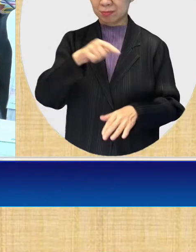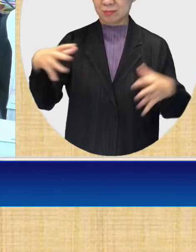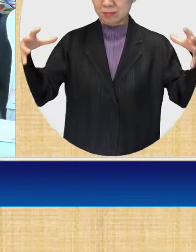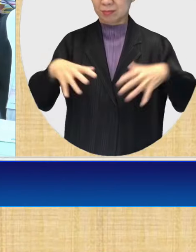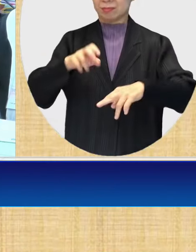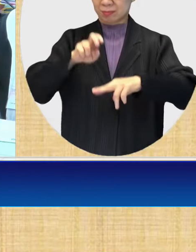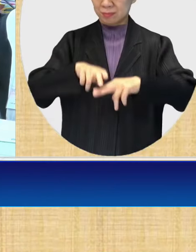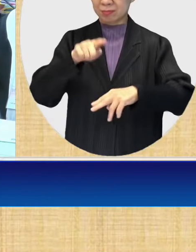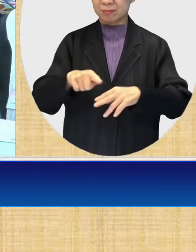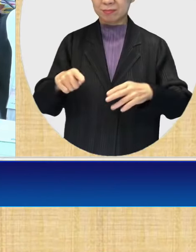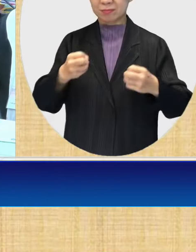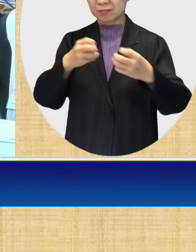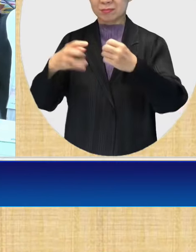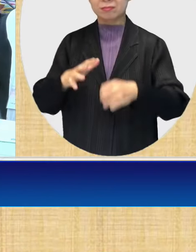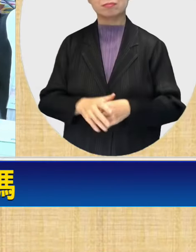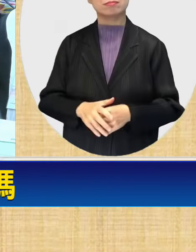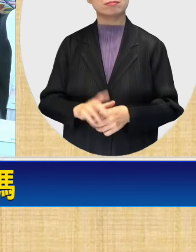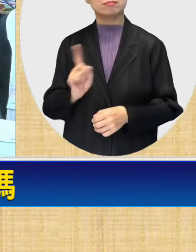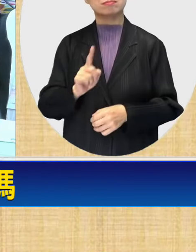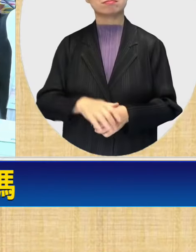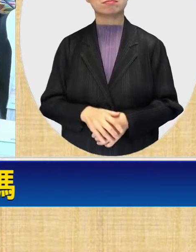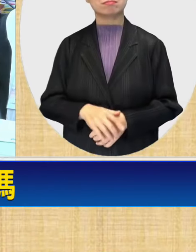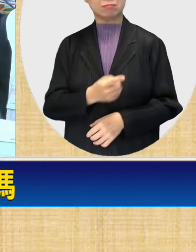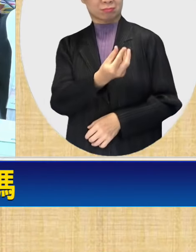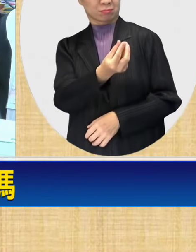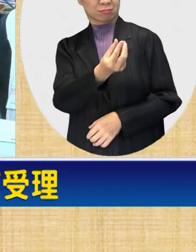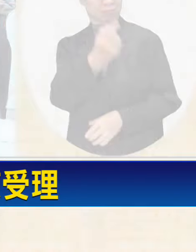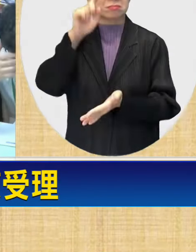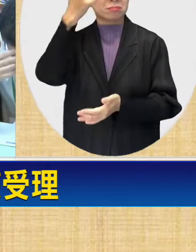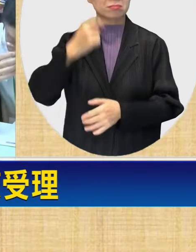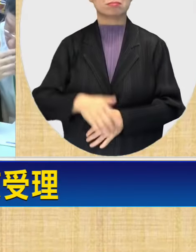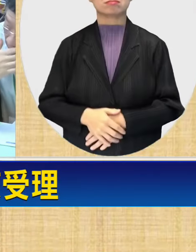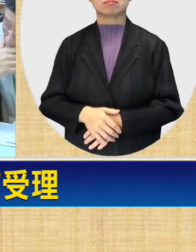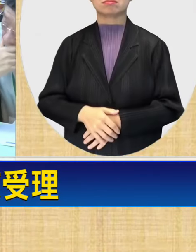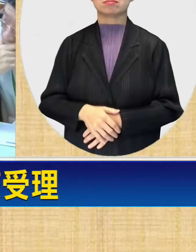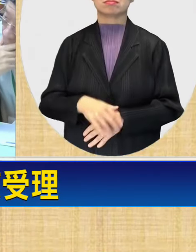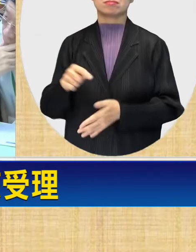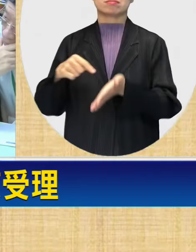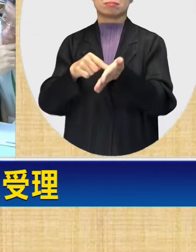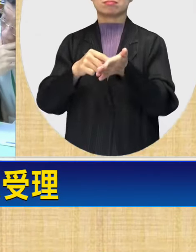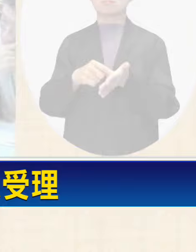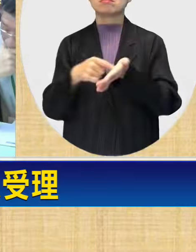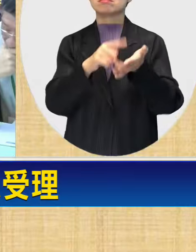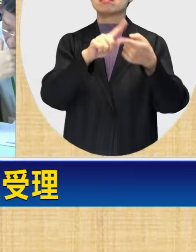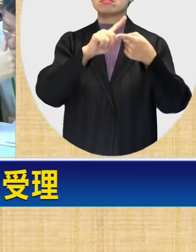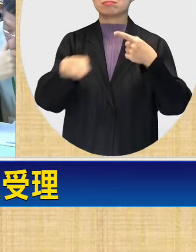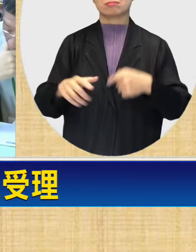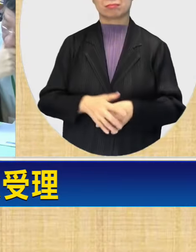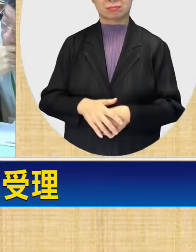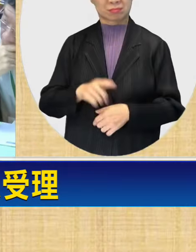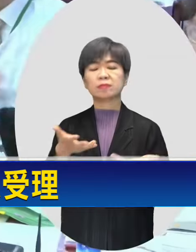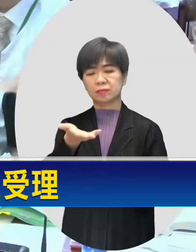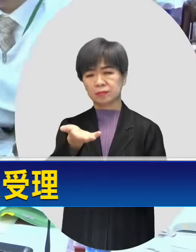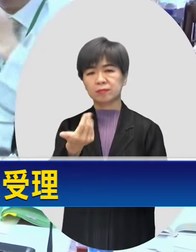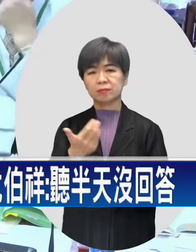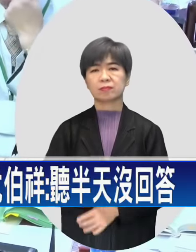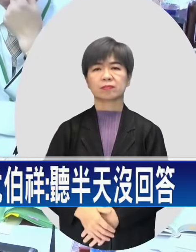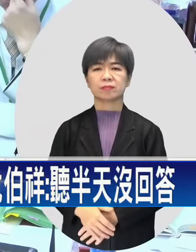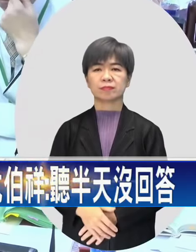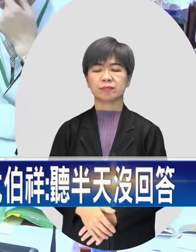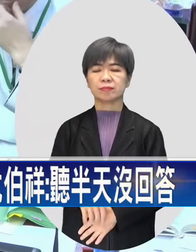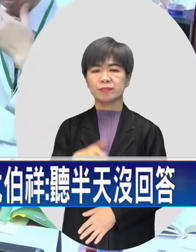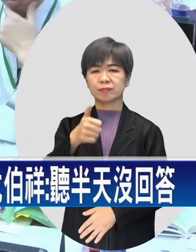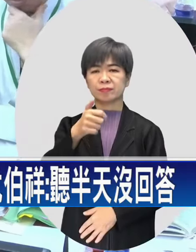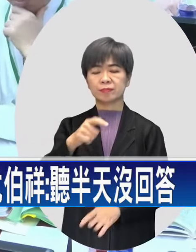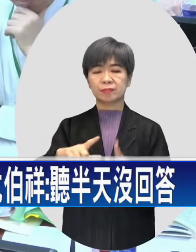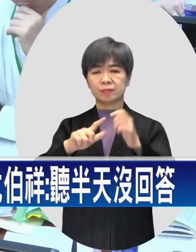在这里，不就是认为他们是少数反对的立法委员吗？ 不好意思， 这 个、你们主张不应该受理， 这个会有什么？ 所以你们现在是认为可以受理？ 民进